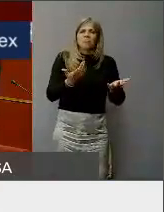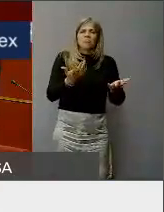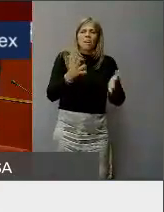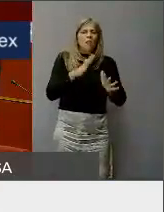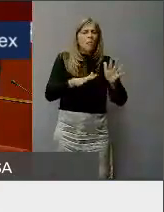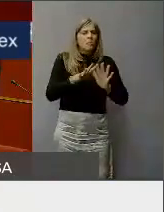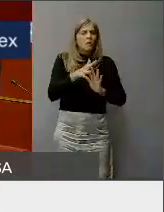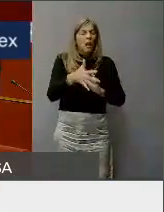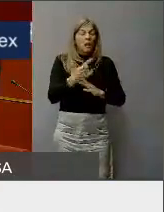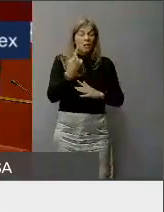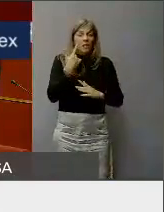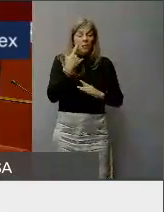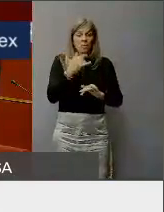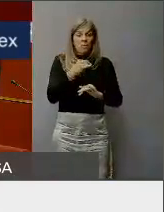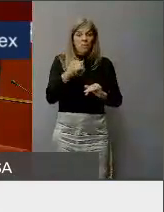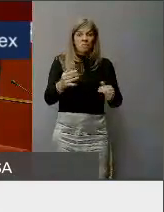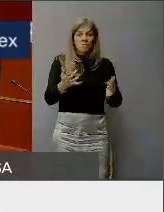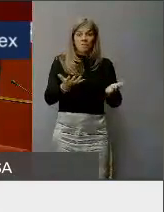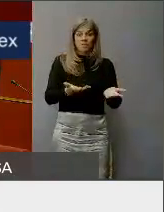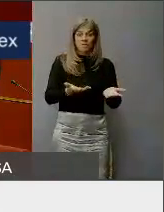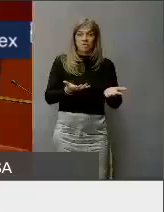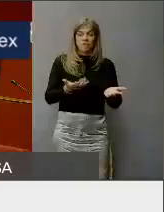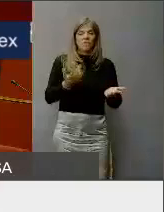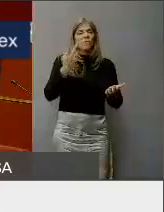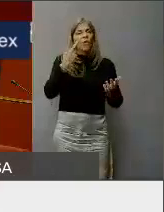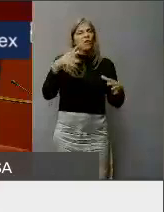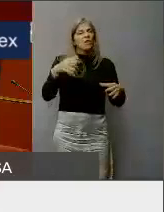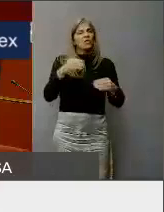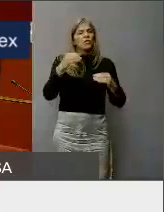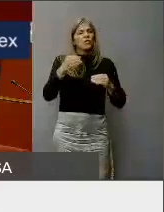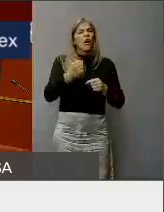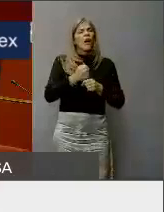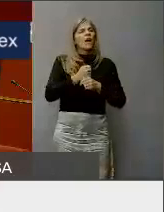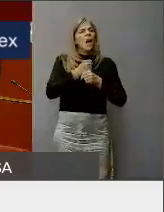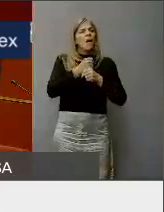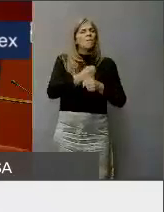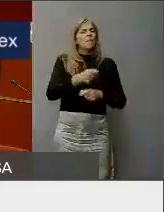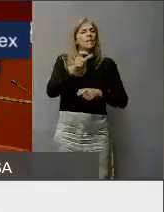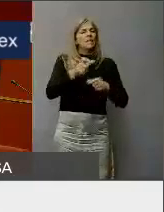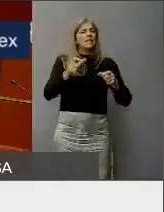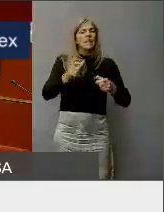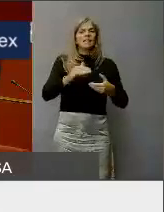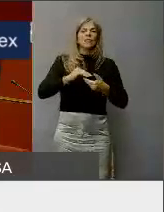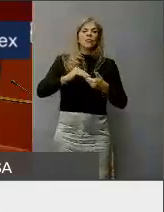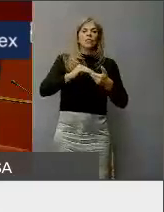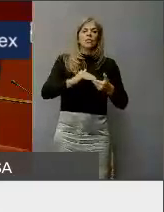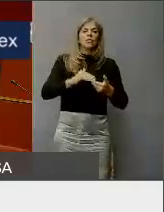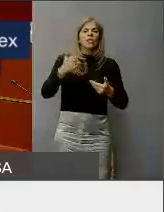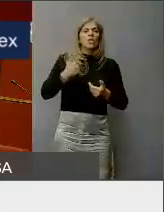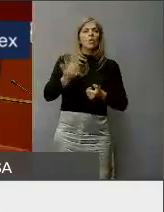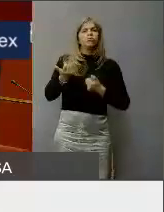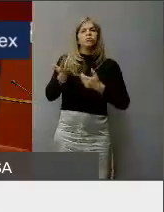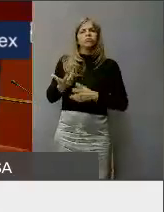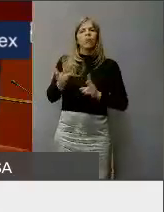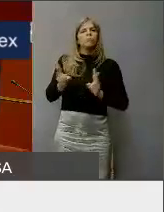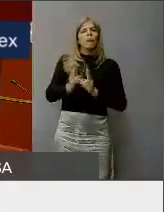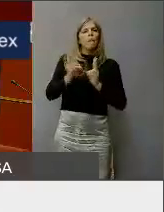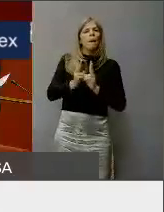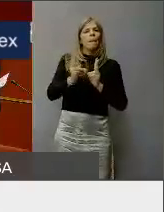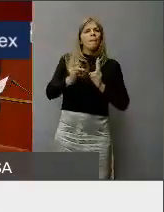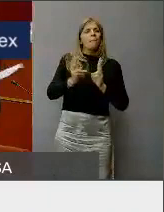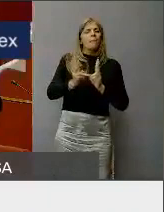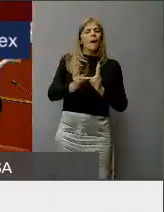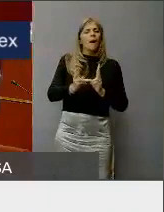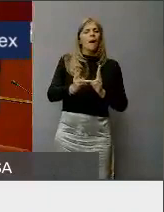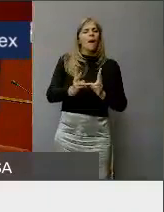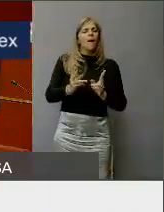leggo né le premesse che i rappresentanti dell'associazione con cui la sottoscritta più volte preferito cioè noi votiamo un testo in cui